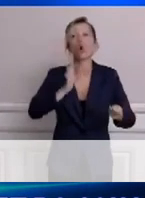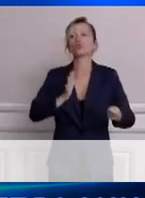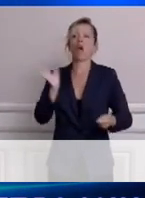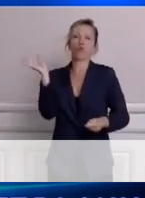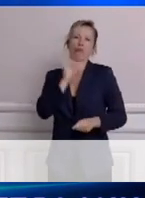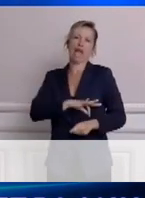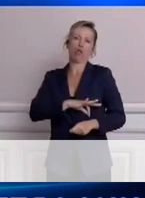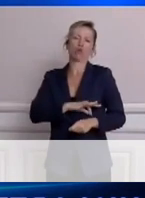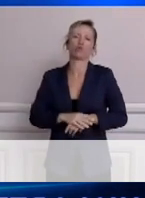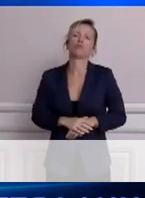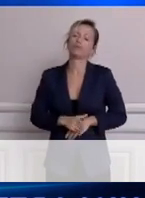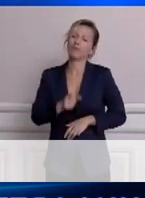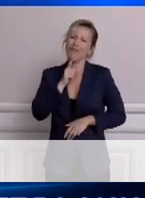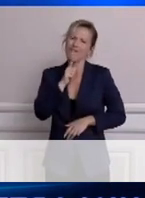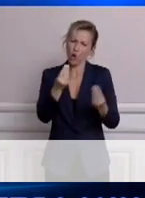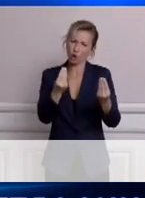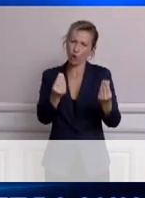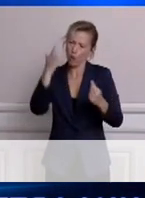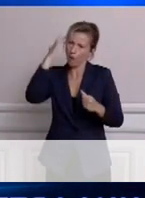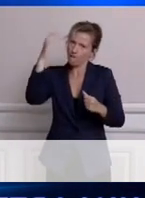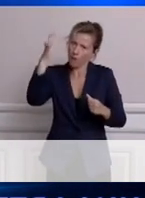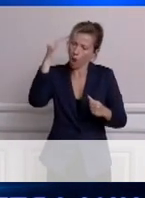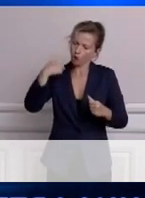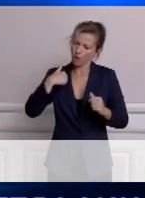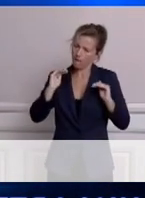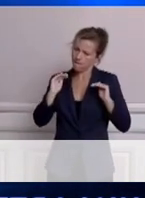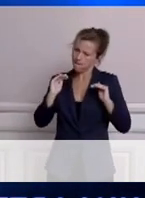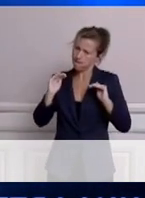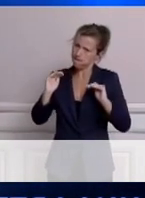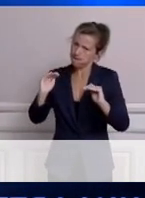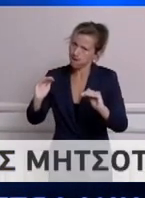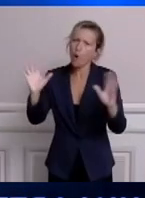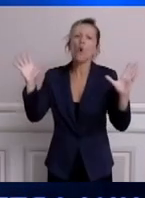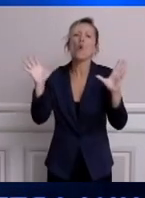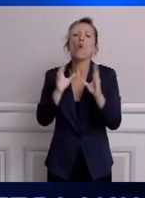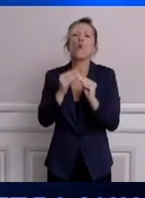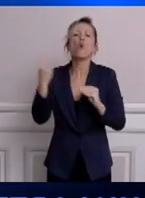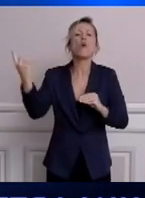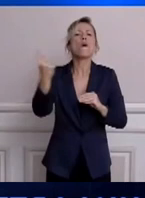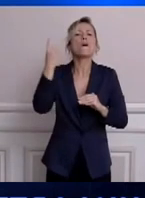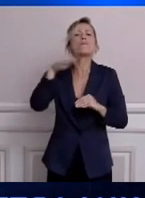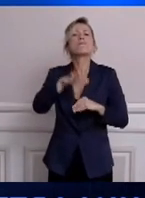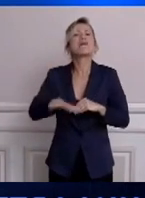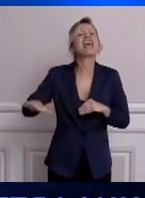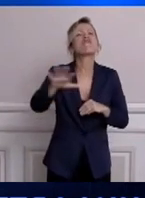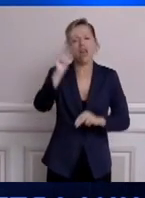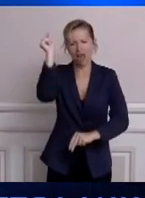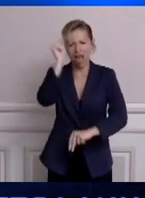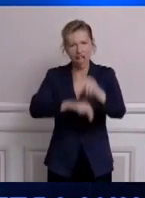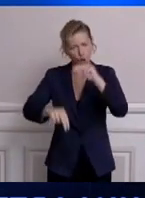αυτήν λοιπόν την προσέγγιση θα κινηθούμε συνολικά στις περιφερειακές εκλογές. Το κόμμα έχει κάνει πια συνολικά και για